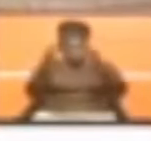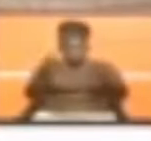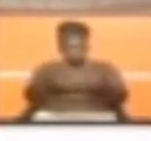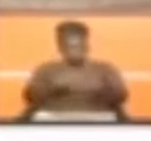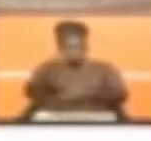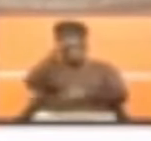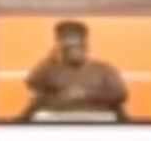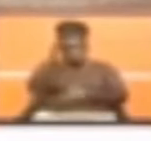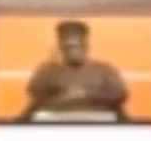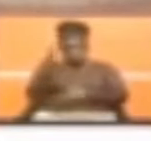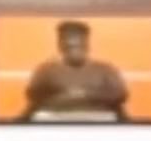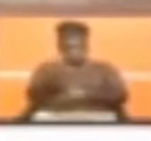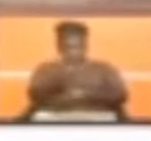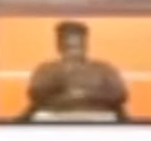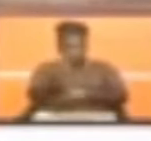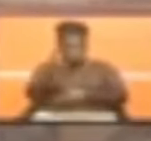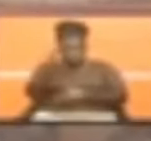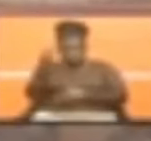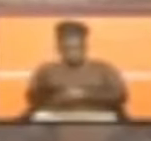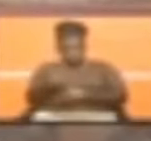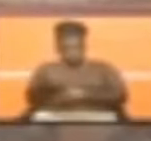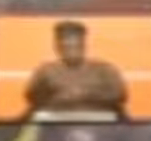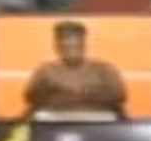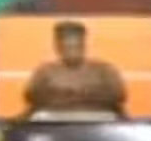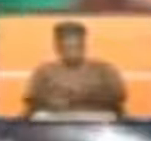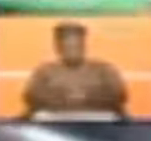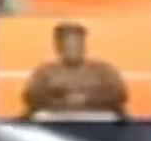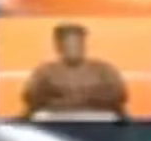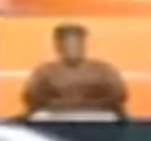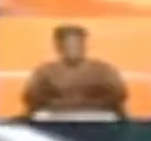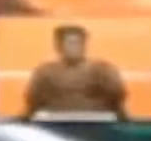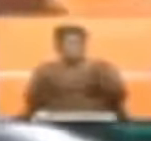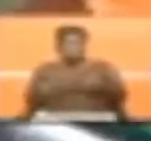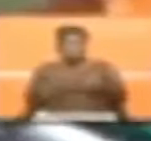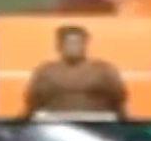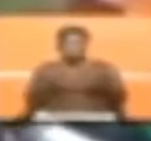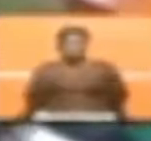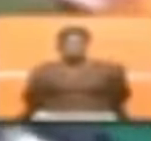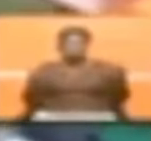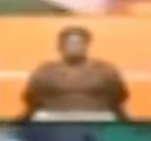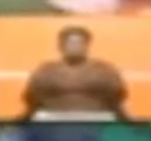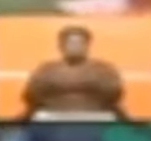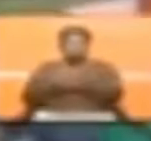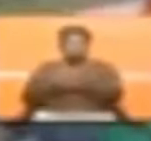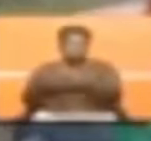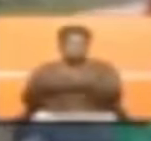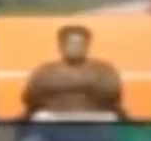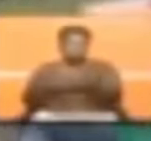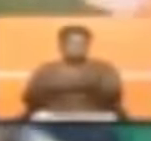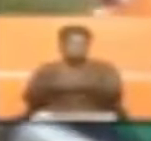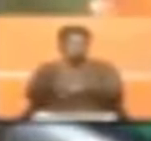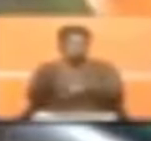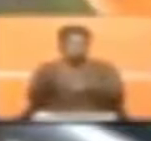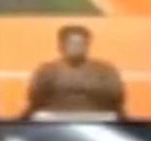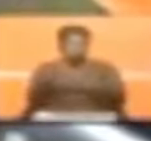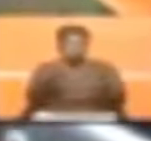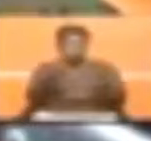police echimanyi, eros echimanyi Zize kuyingira nyumba yange Vabuludoro mpangisa Abakule mdo mpilale simpala